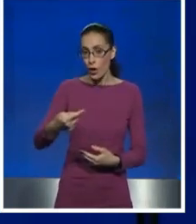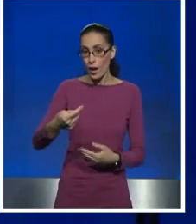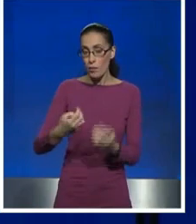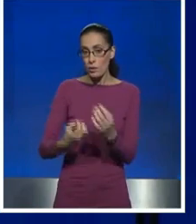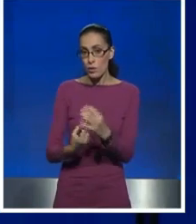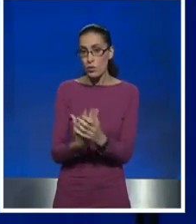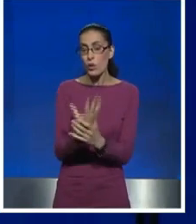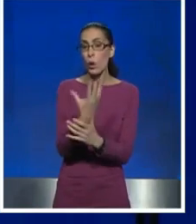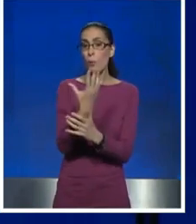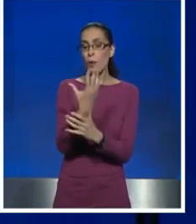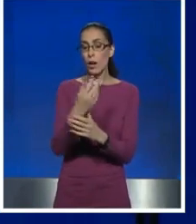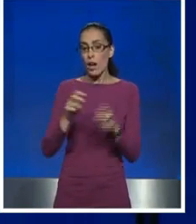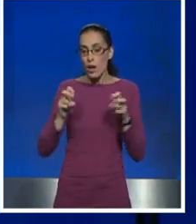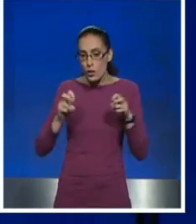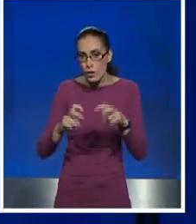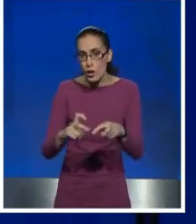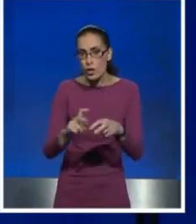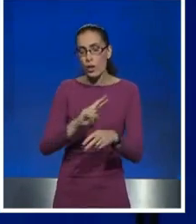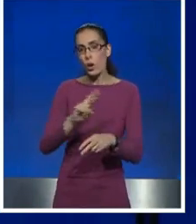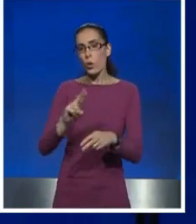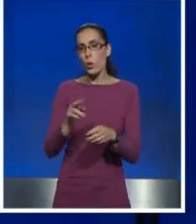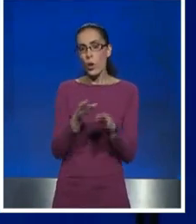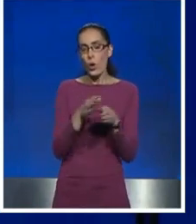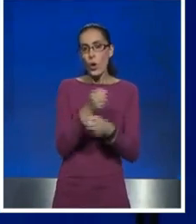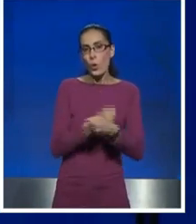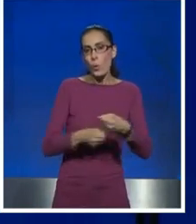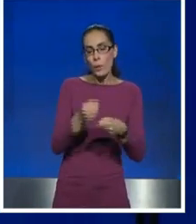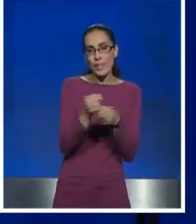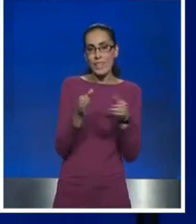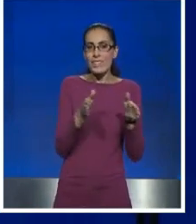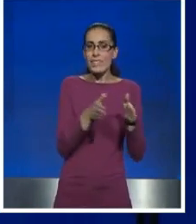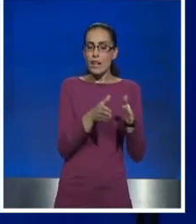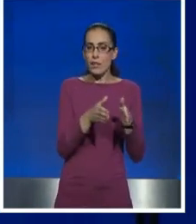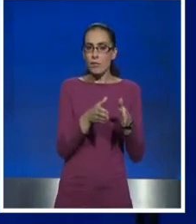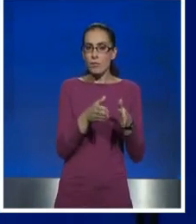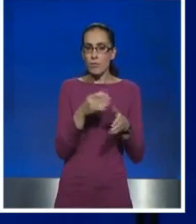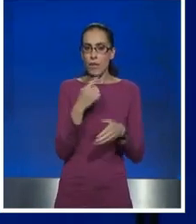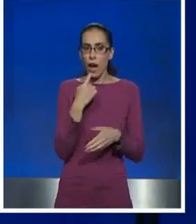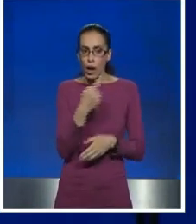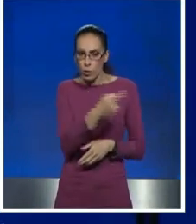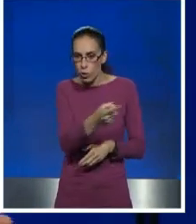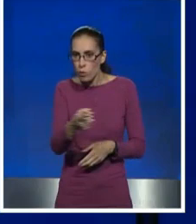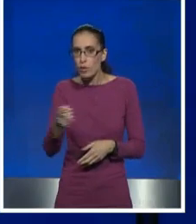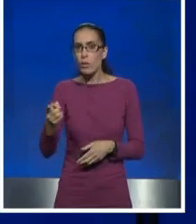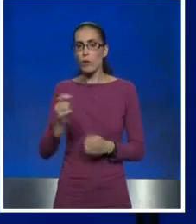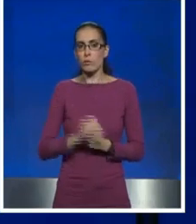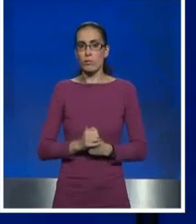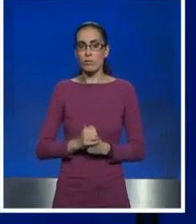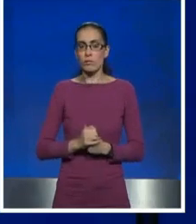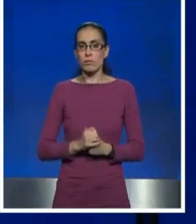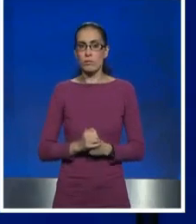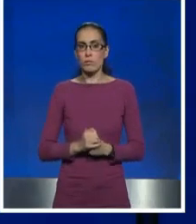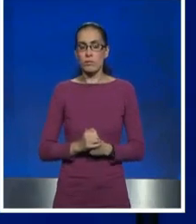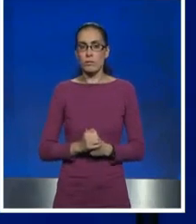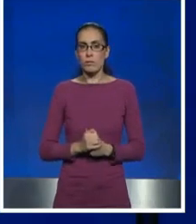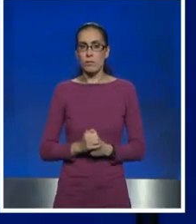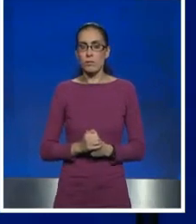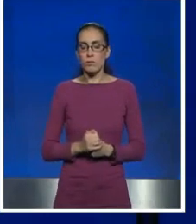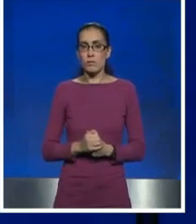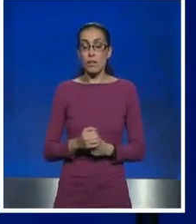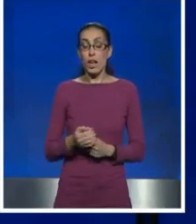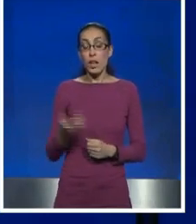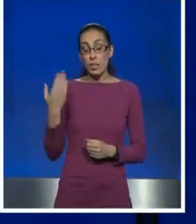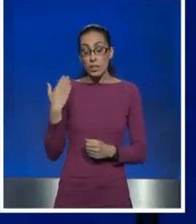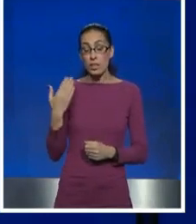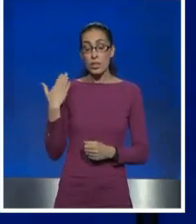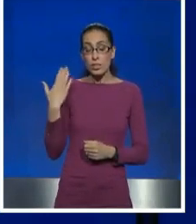għall-iżvilupp, għall-riċerka u għall-intrapriżi żgħar. Allukom bihom dan l-affarijiet, dan il-miljun żejda? Ili